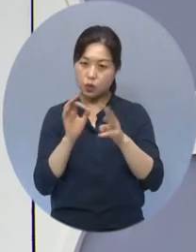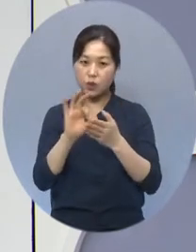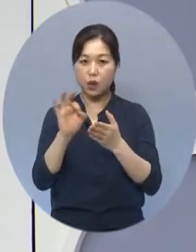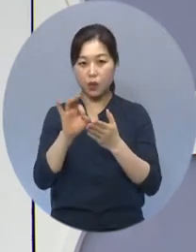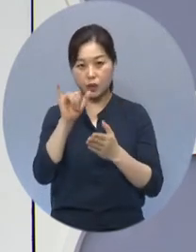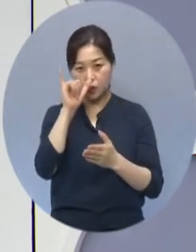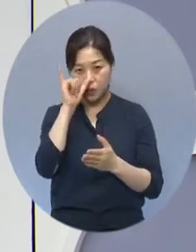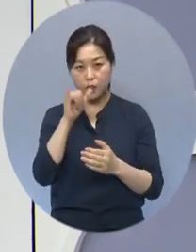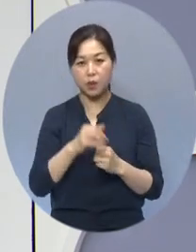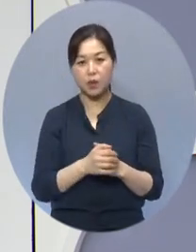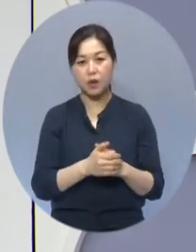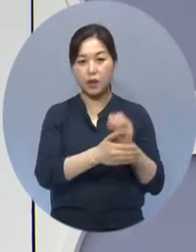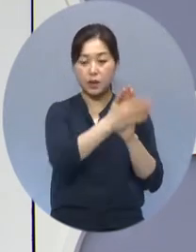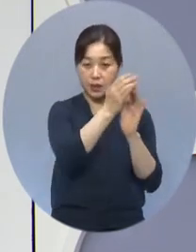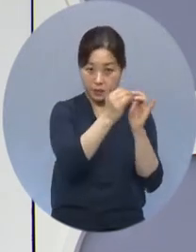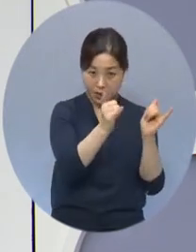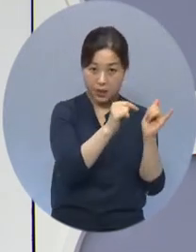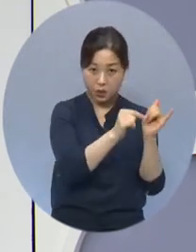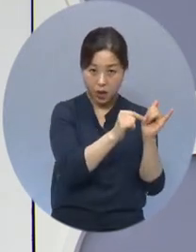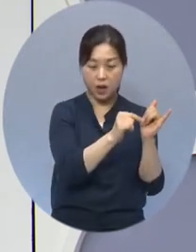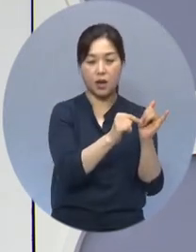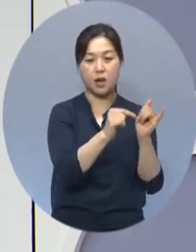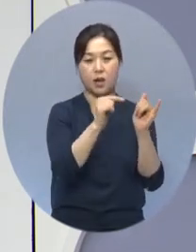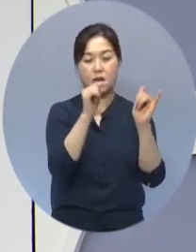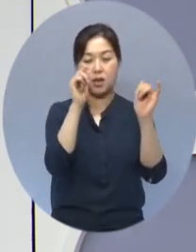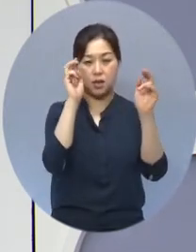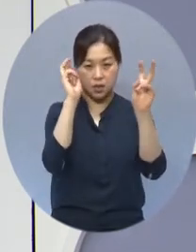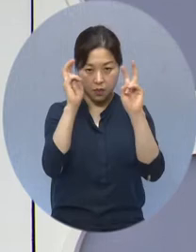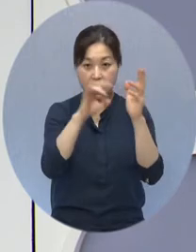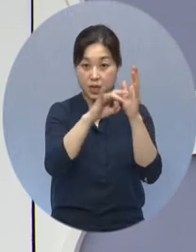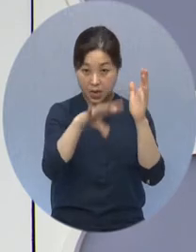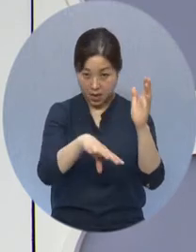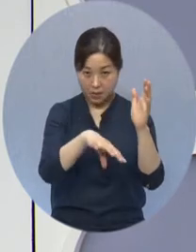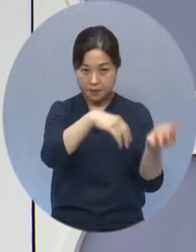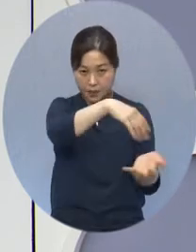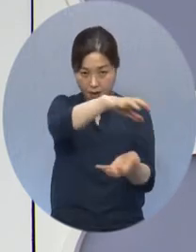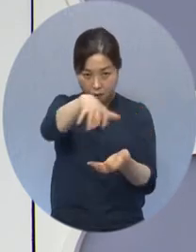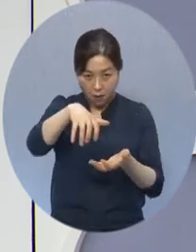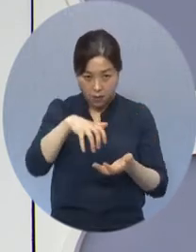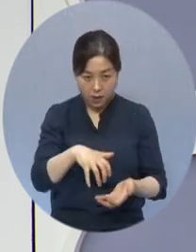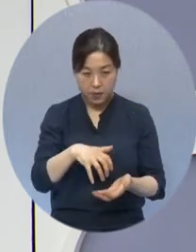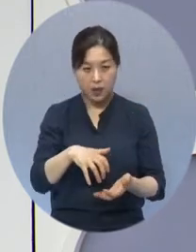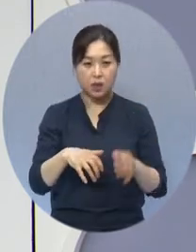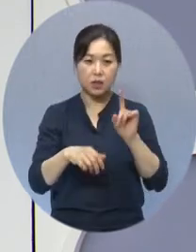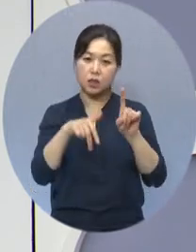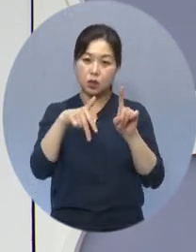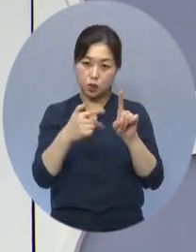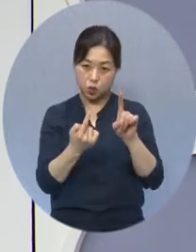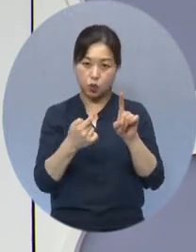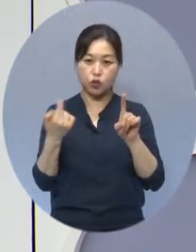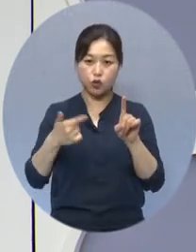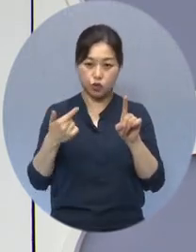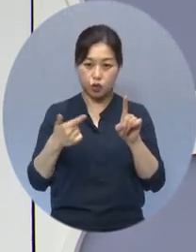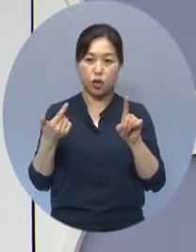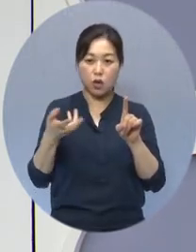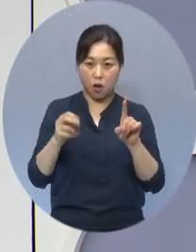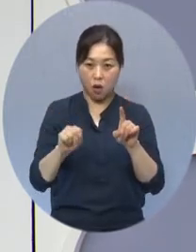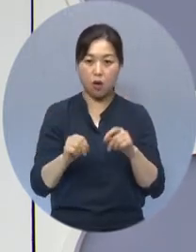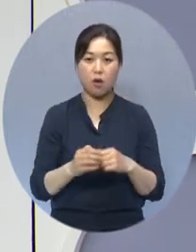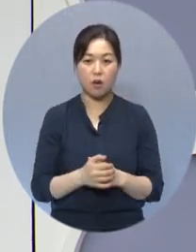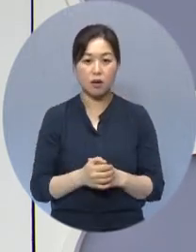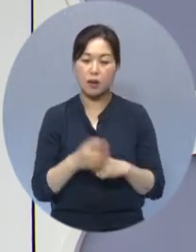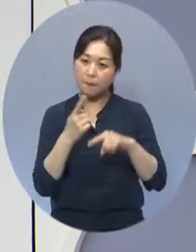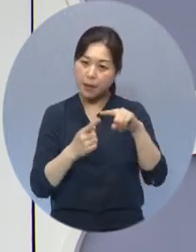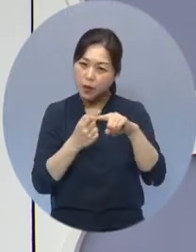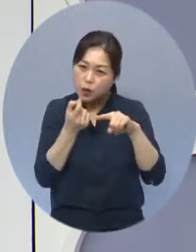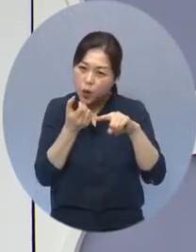우리 시민들과 기업에서 낸 세수가 한 1조 한 6천 원 정도 그러니까 한 절반 조금